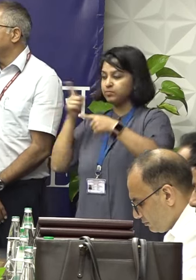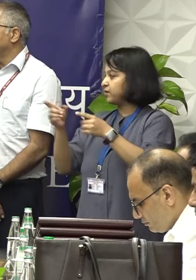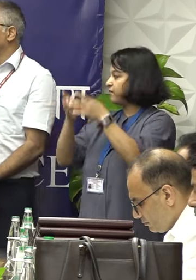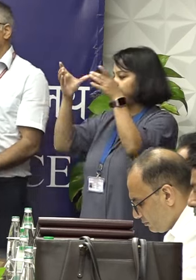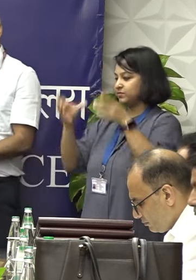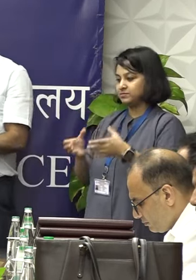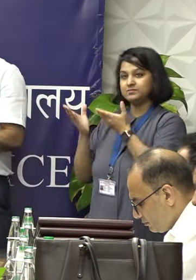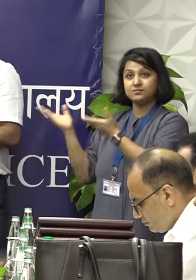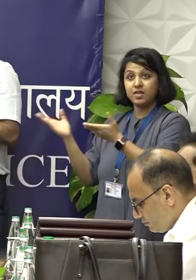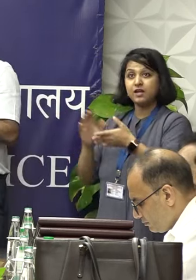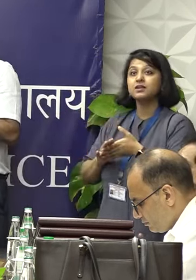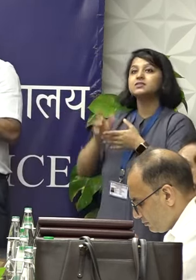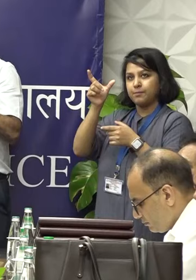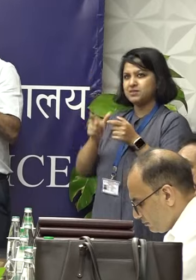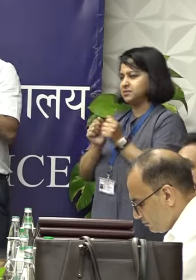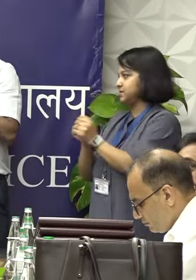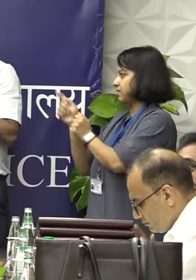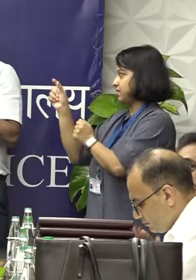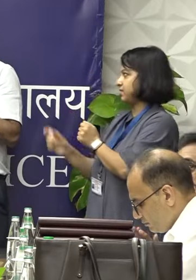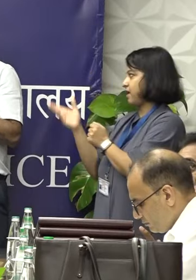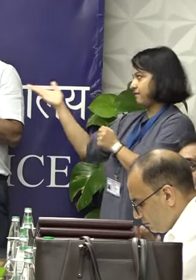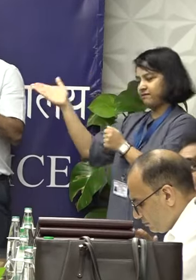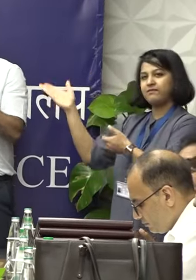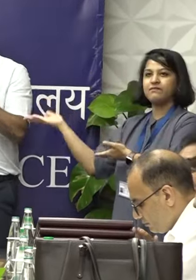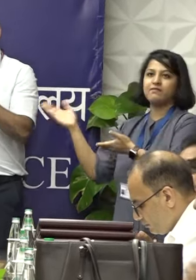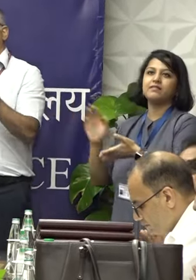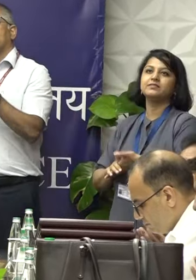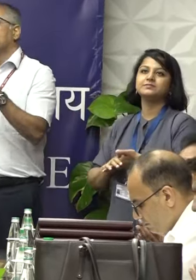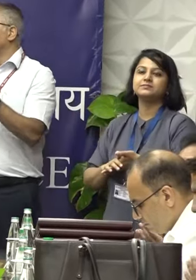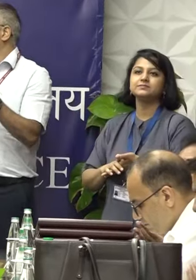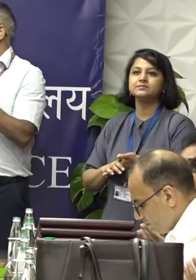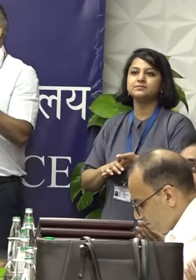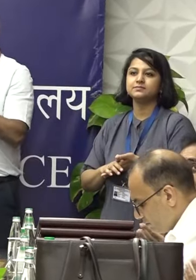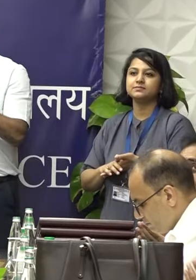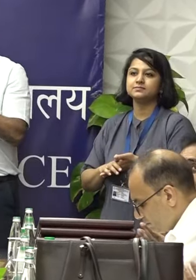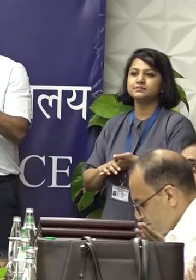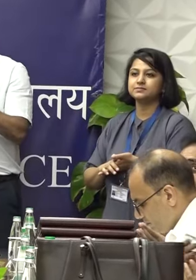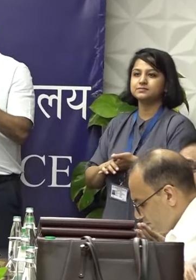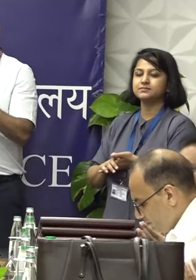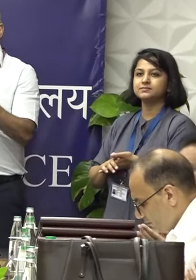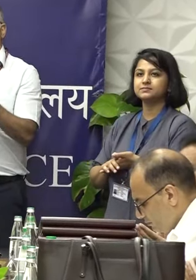साथ, जिनकी प्रतिनिधि हमारे साथ यहाँ भौतिक रूप से उपलब्ध हैं।